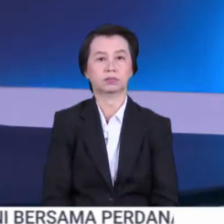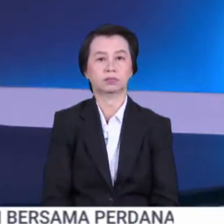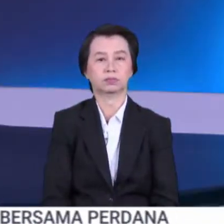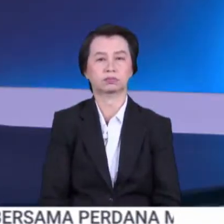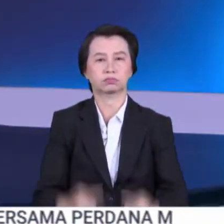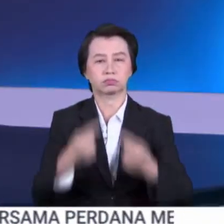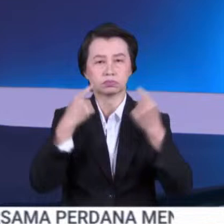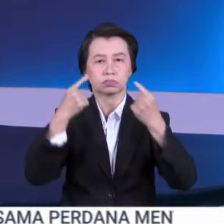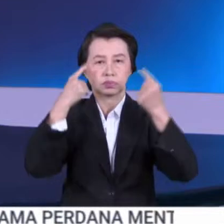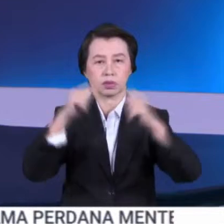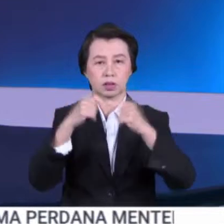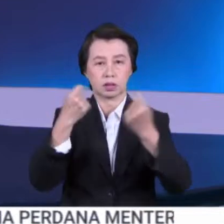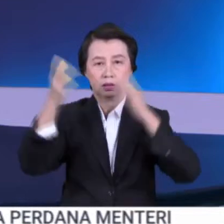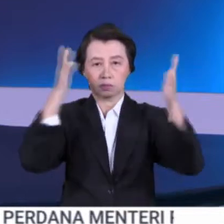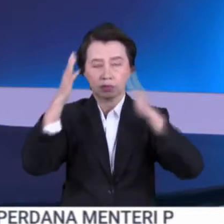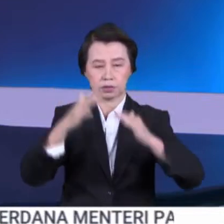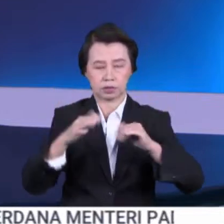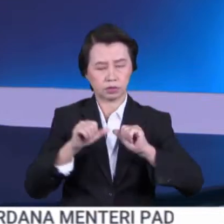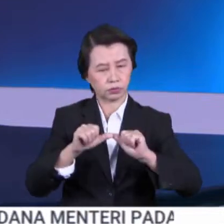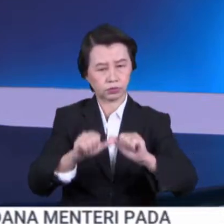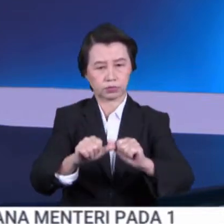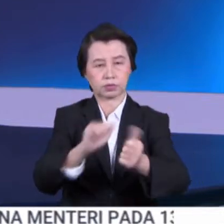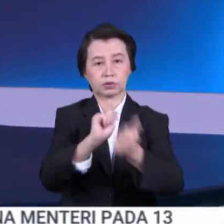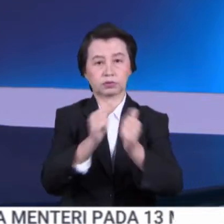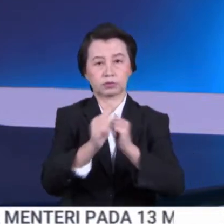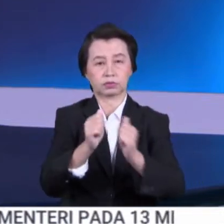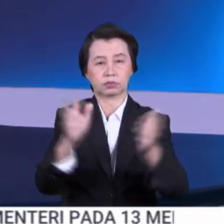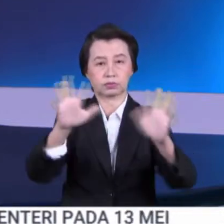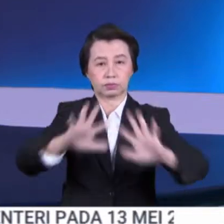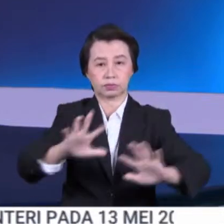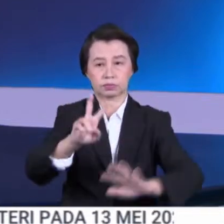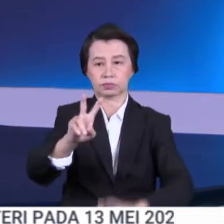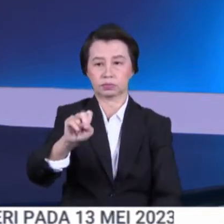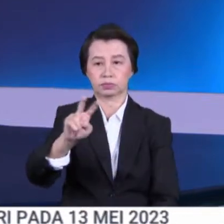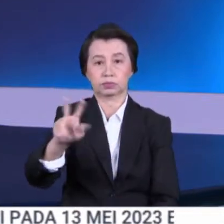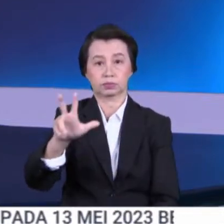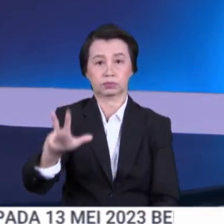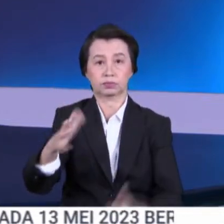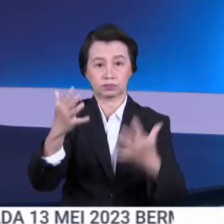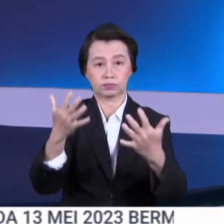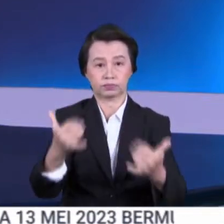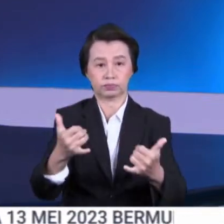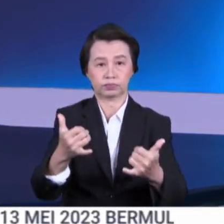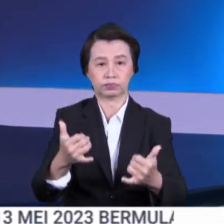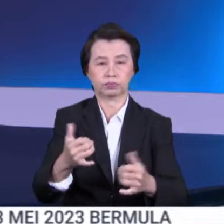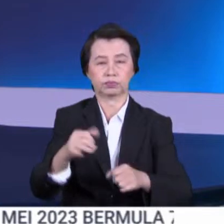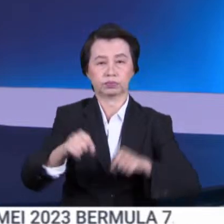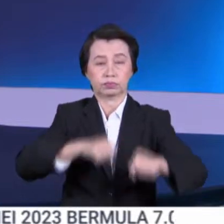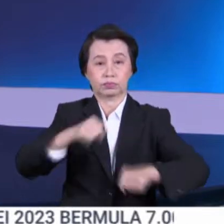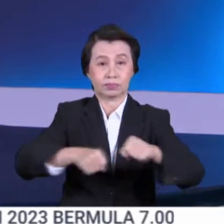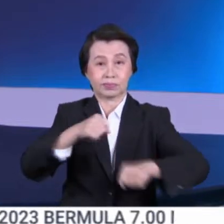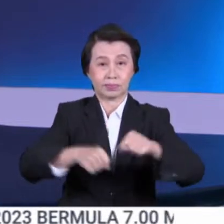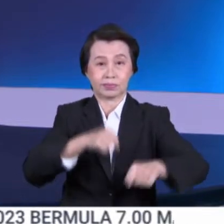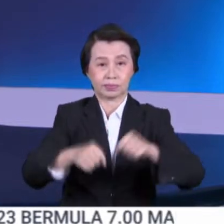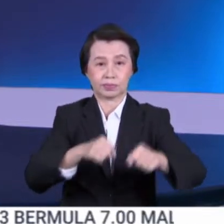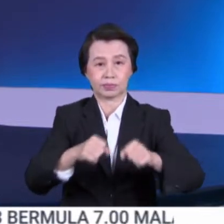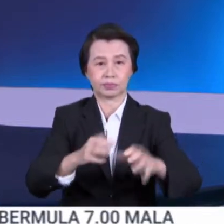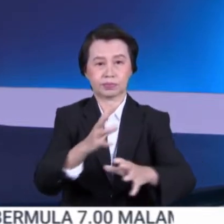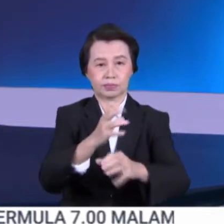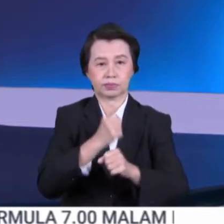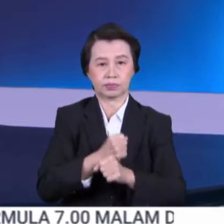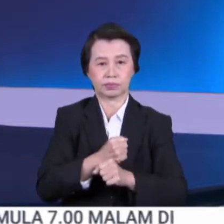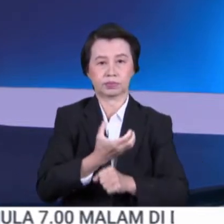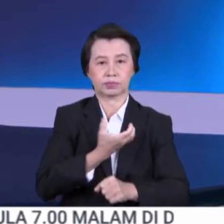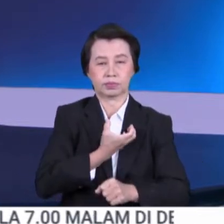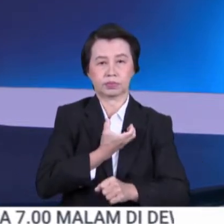Kecemerlangan kontijen Malaysia diteruskan pada Sukan SEA 2023 dan kali ini giliran kem berbasikal negara menghadiahkan